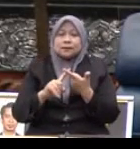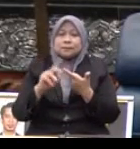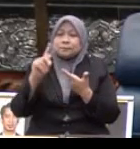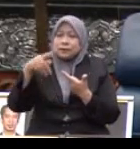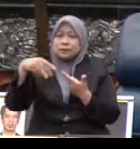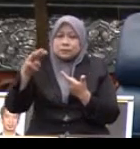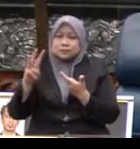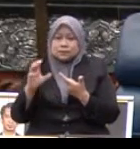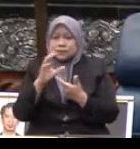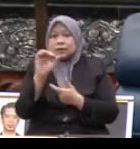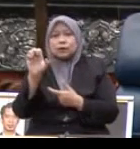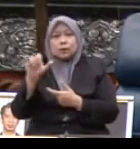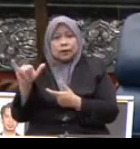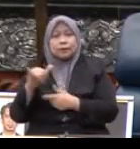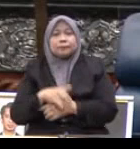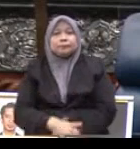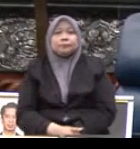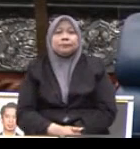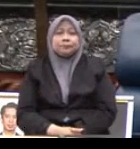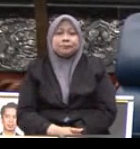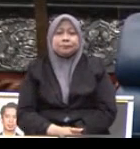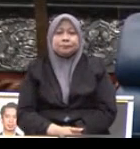hinarisi dan